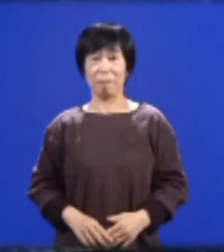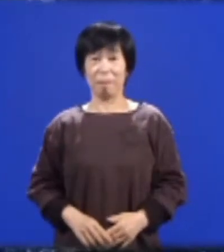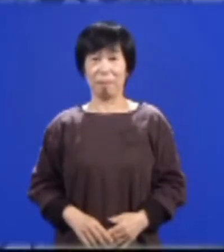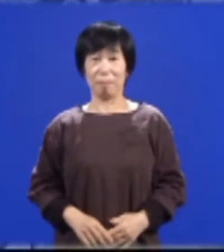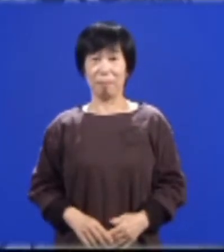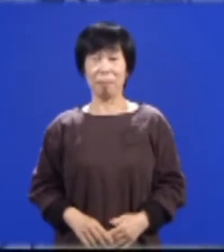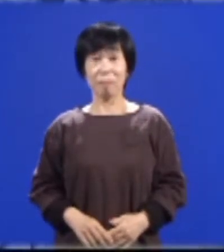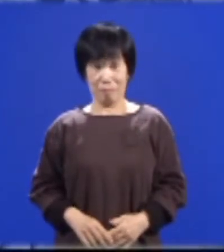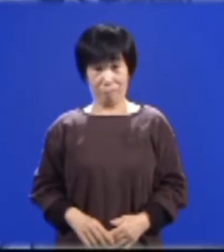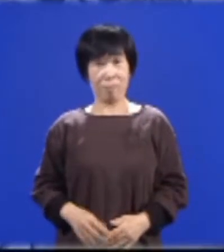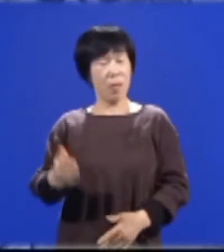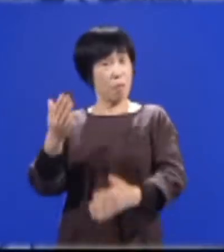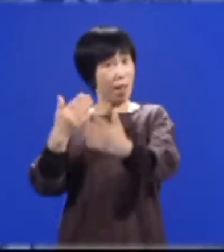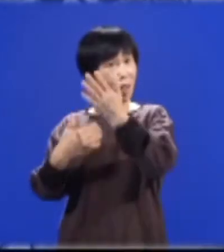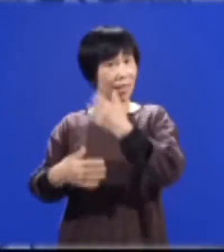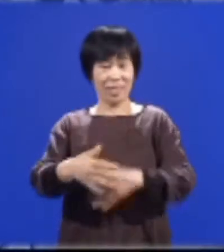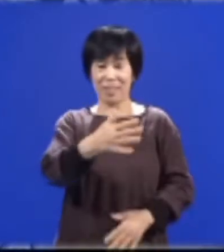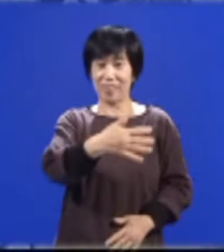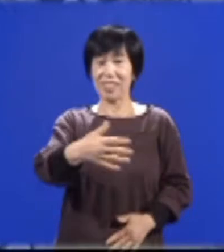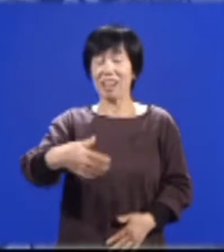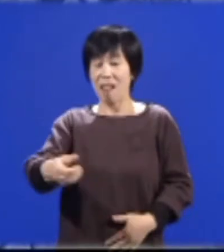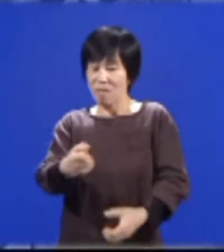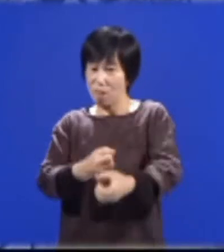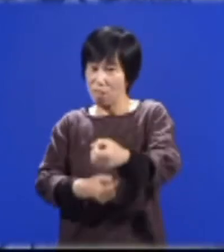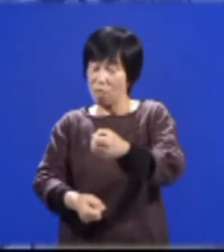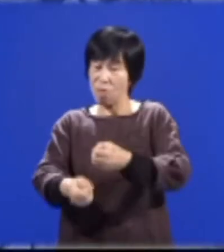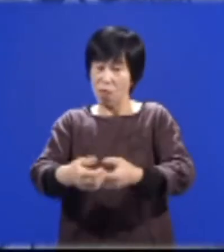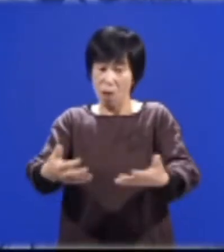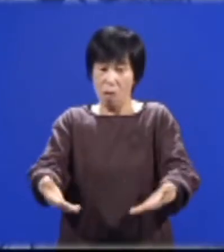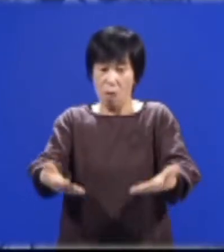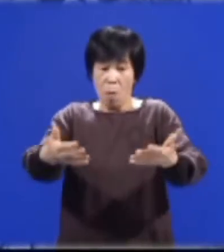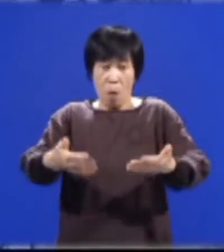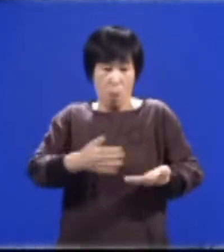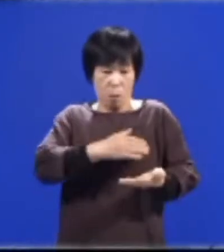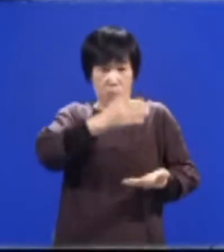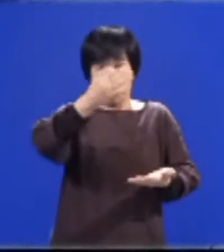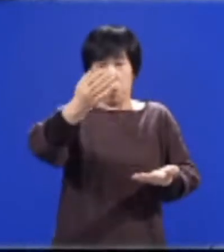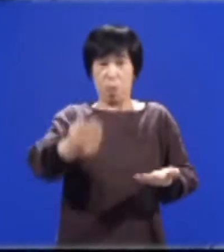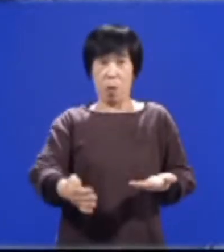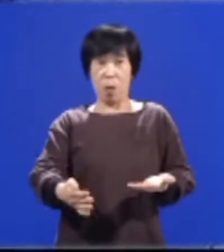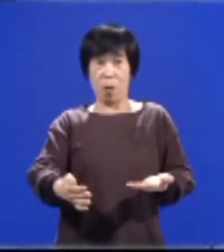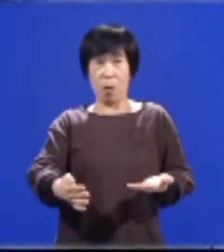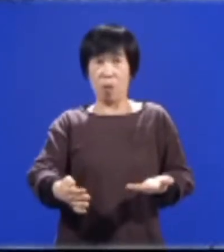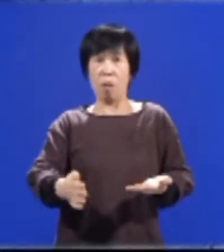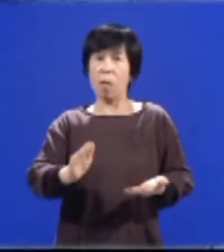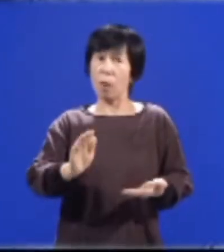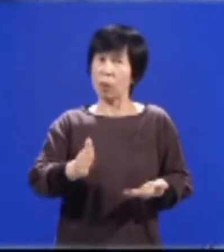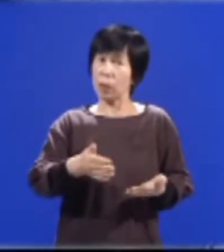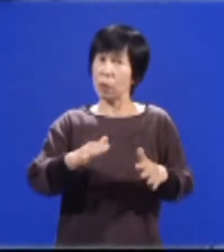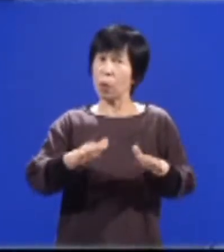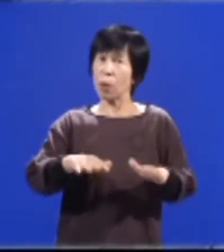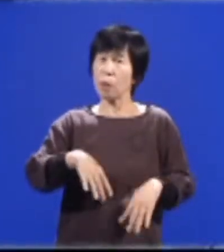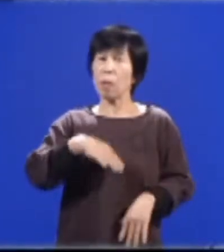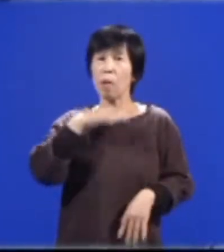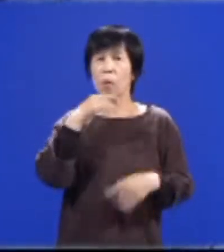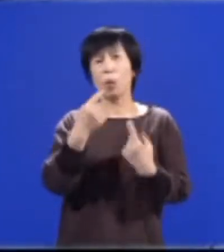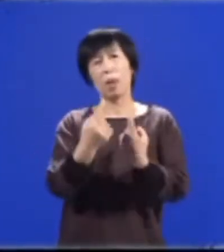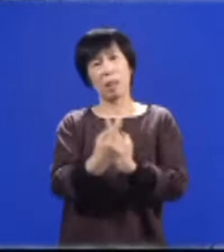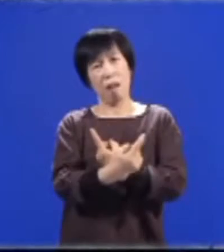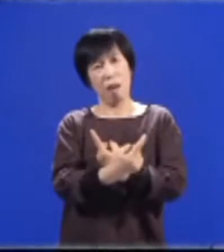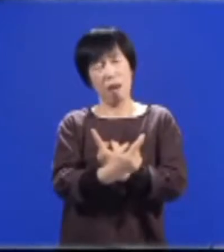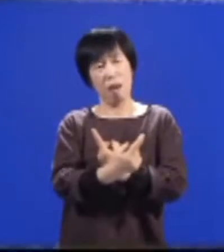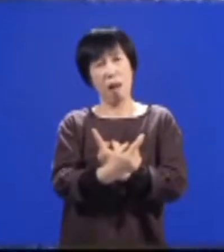塩浜地区は古くから漁業も盛んな地域なんです。現在では漁師さんも高齢化が進